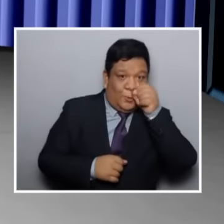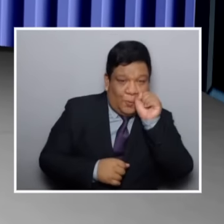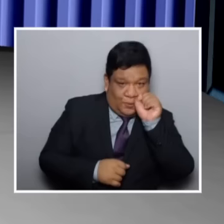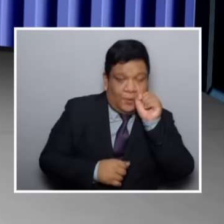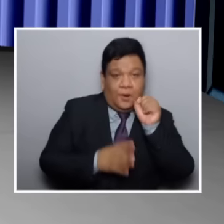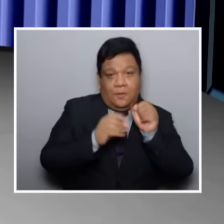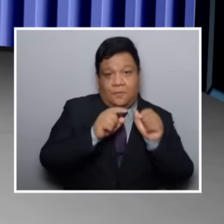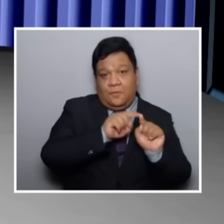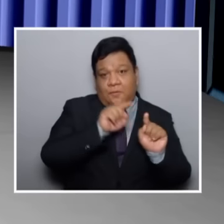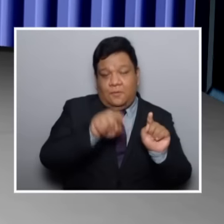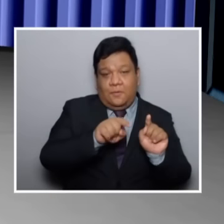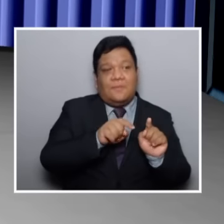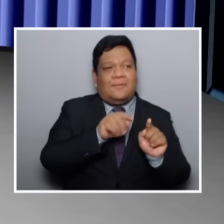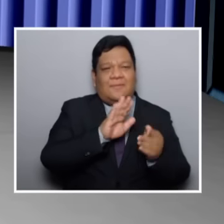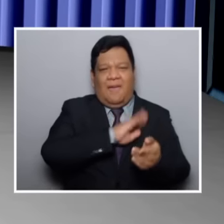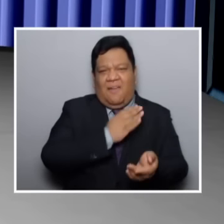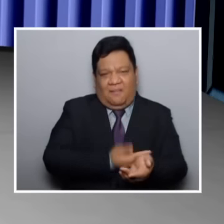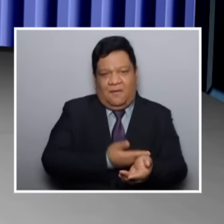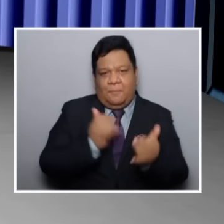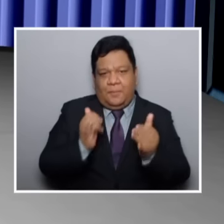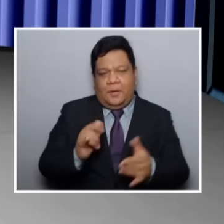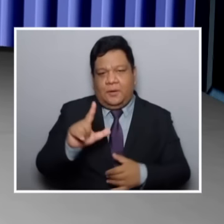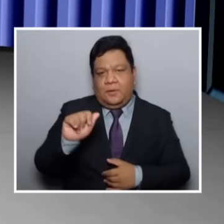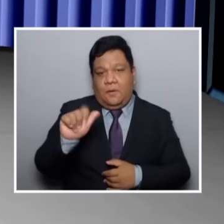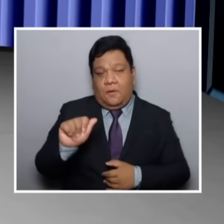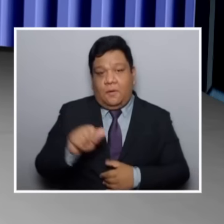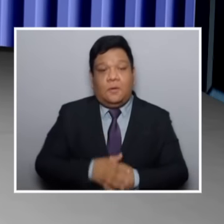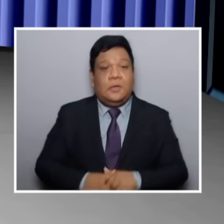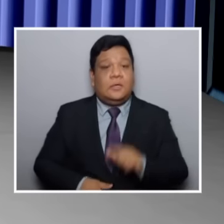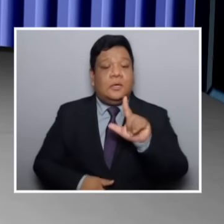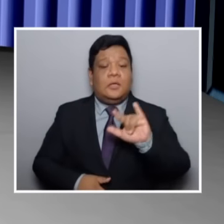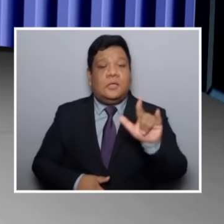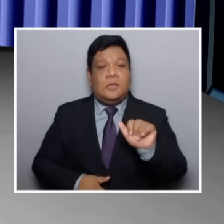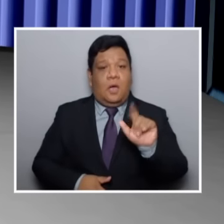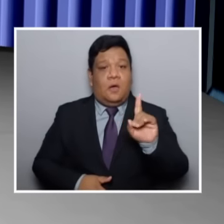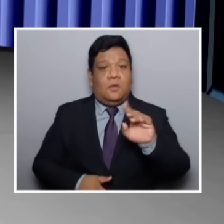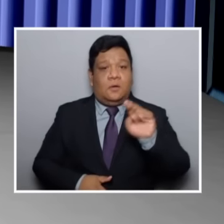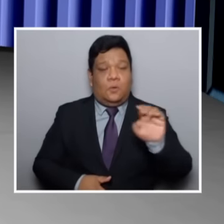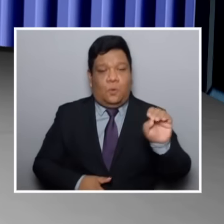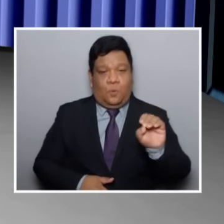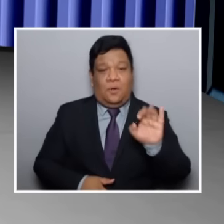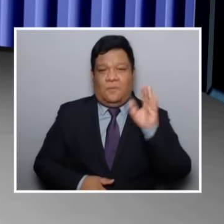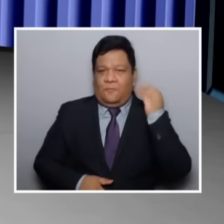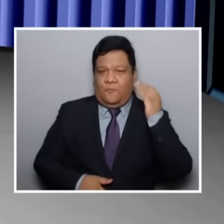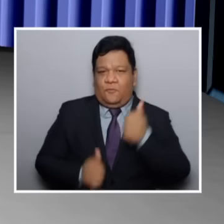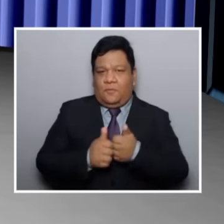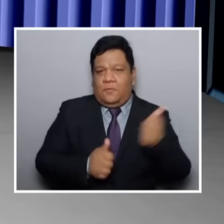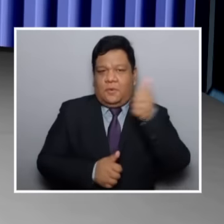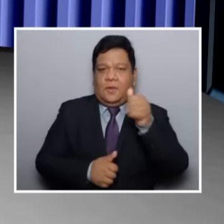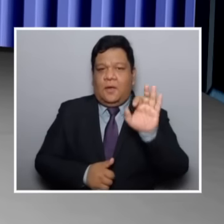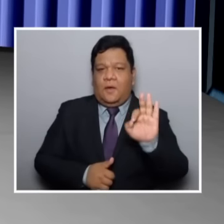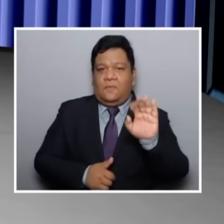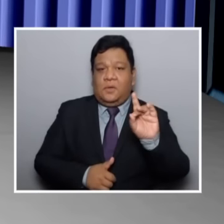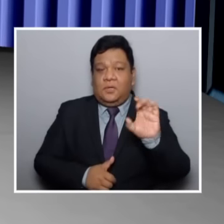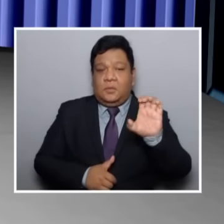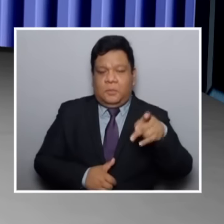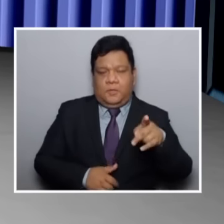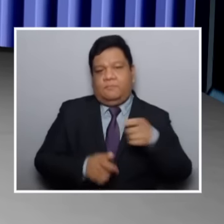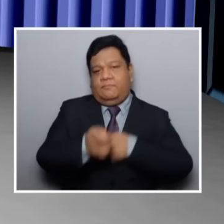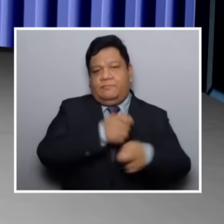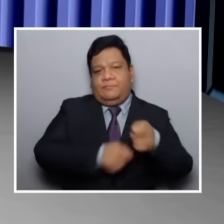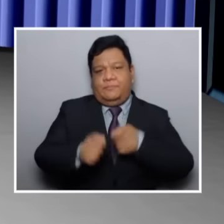Gamboa. Opisyal na rin tinapos ni Liza Dino ang kanyang panunungkulan sa Film Development Council of the Philippines para bigyang daan